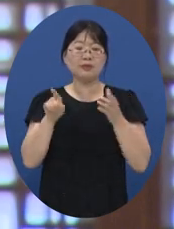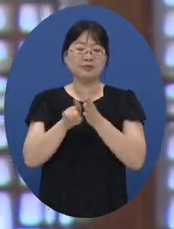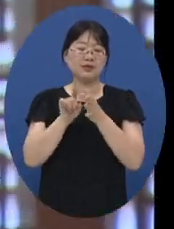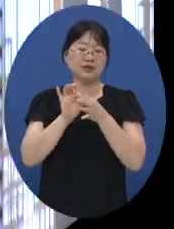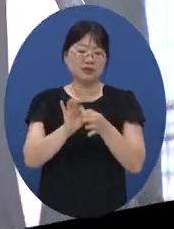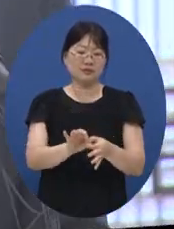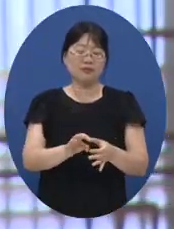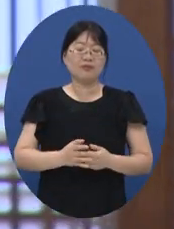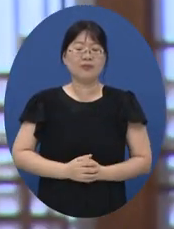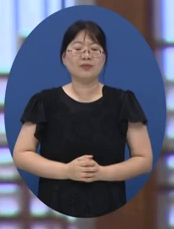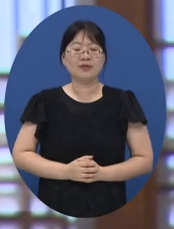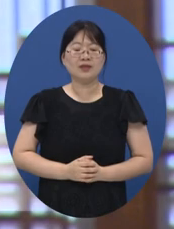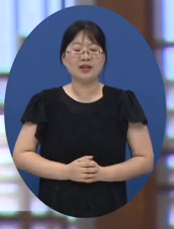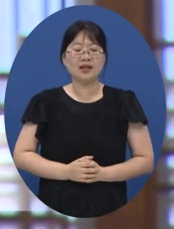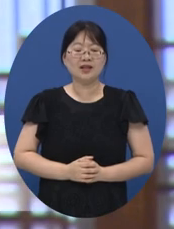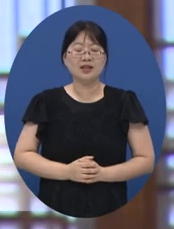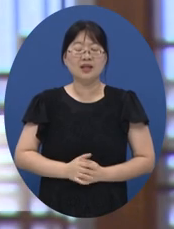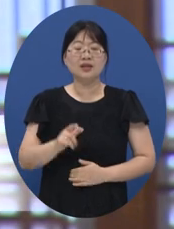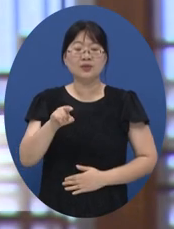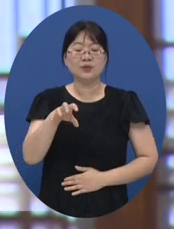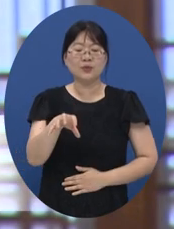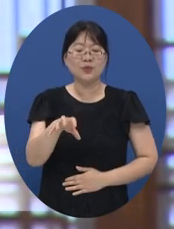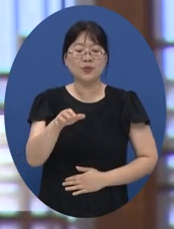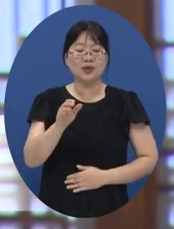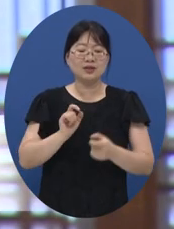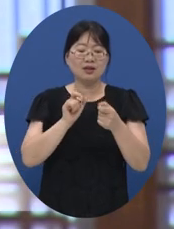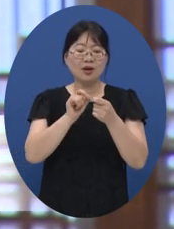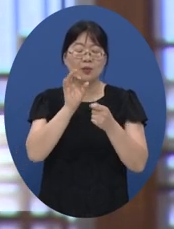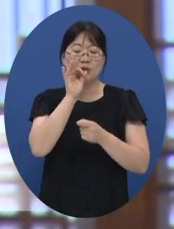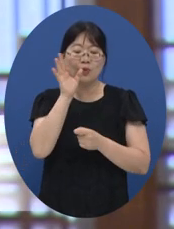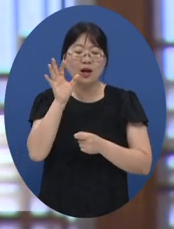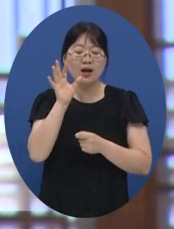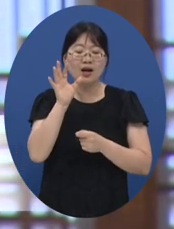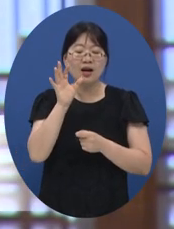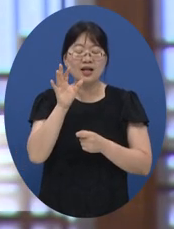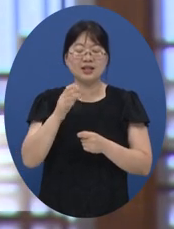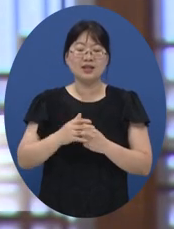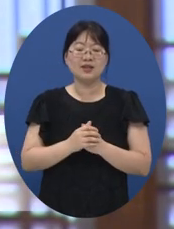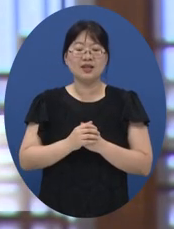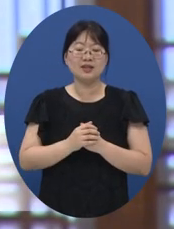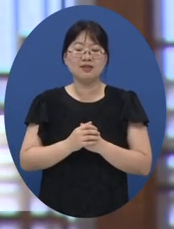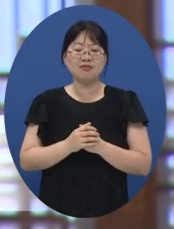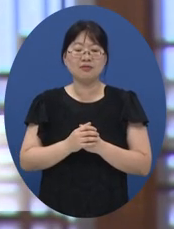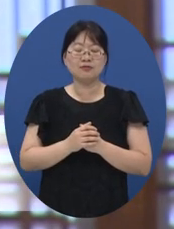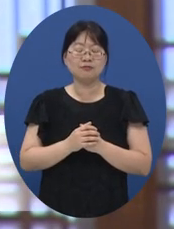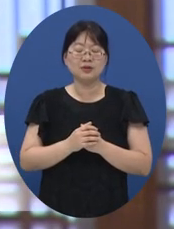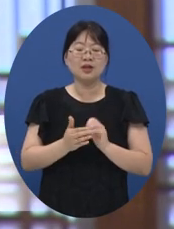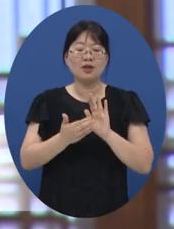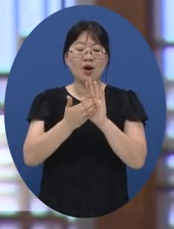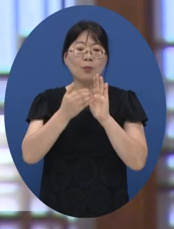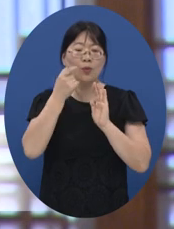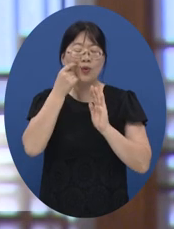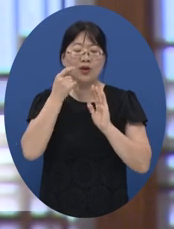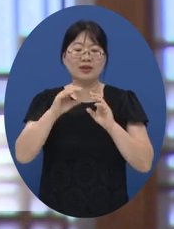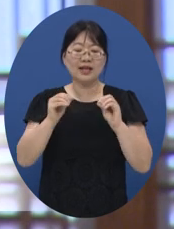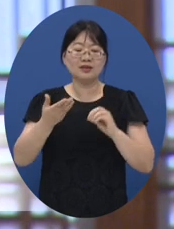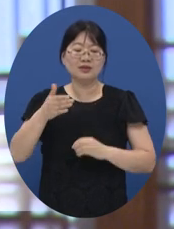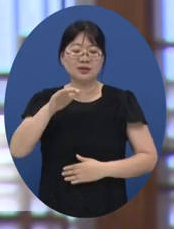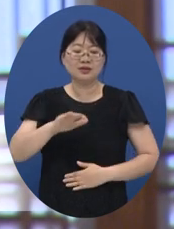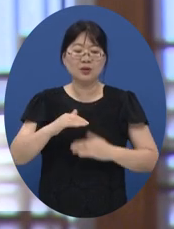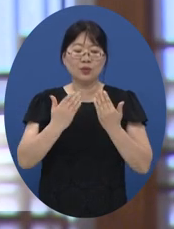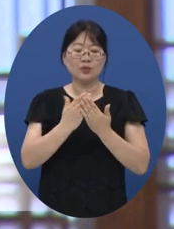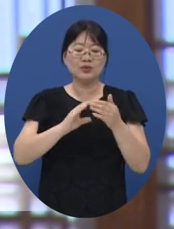믿으면서 비무장 지대가 접근이 불가능한 금단의 땅 이어 썼는데 앞으로는 온 세계